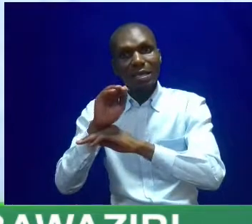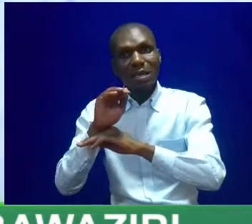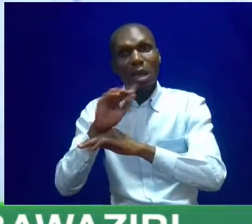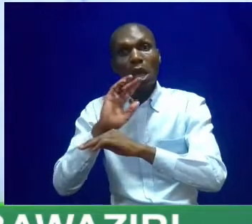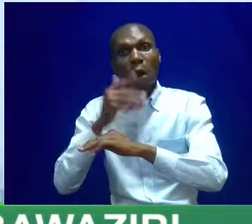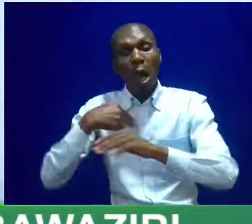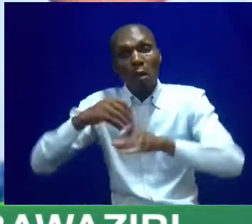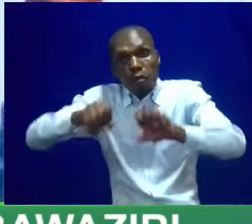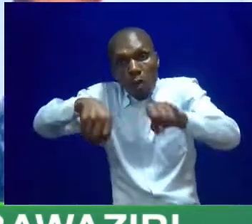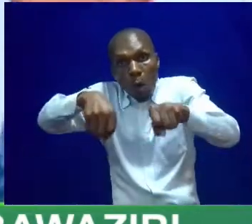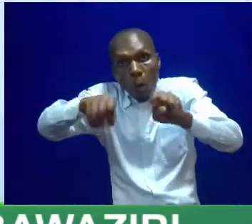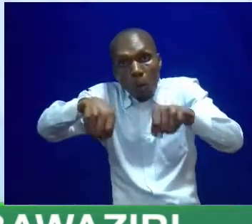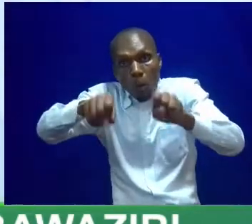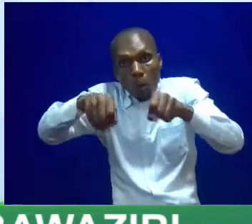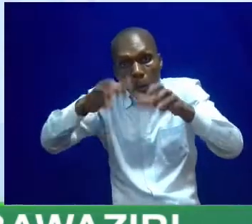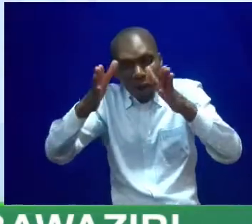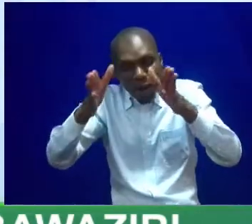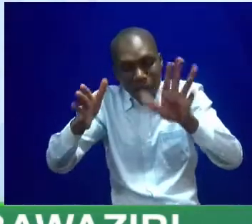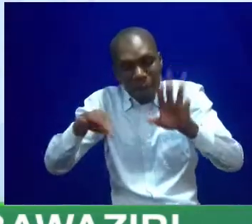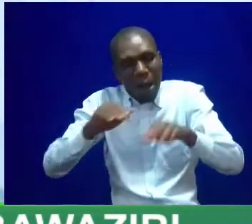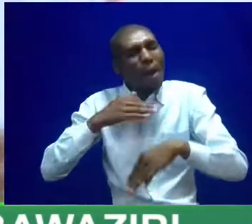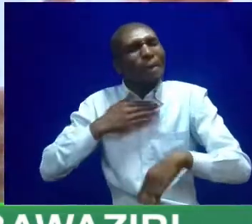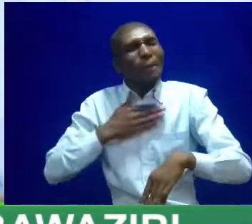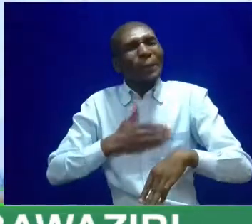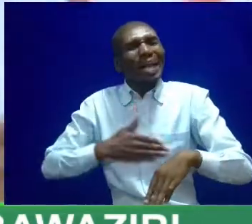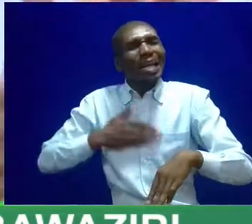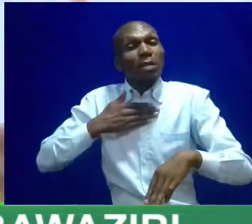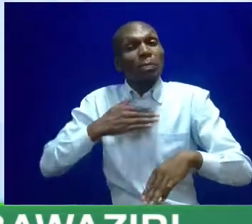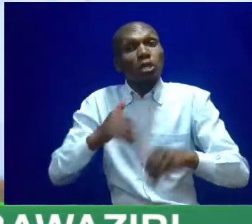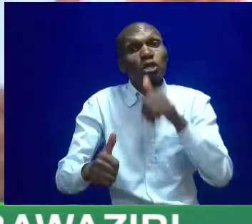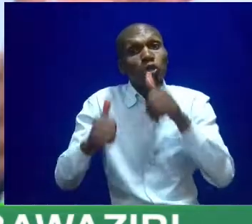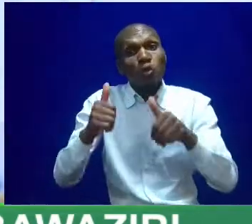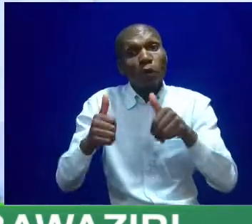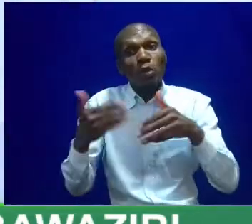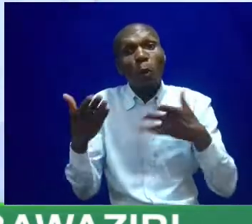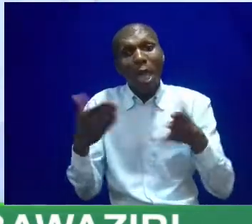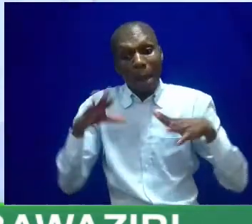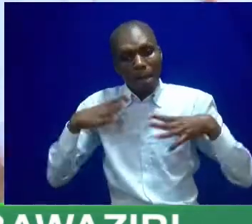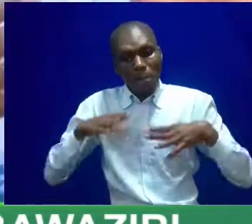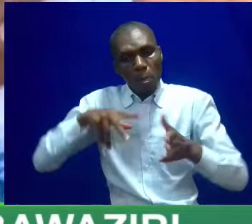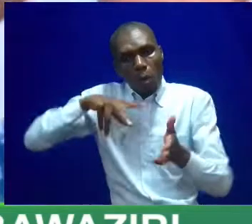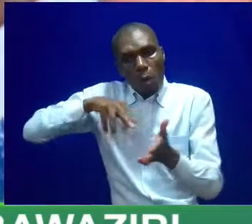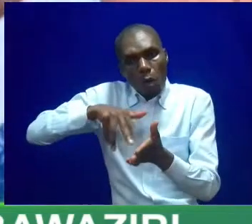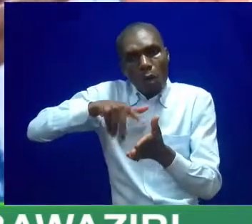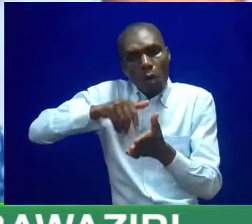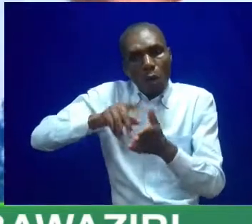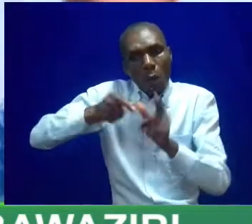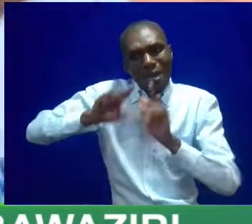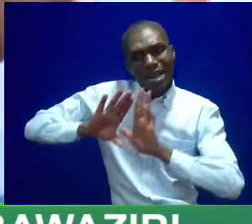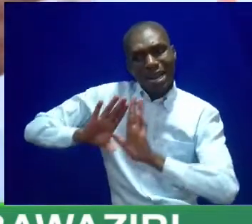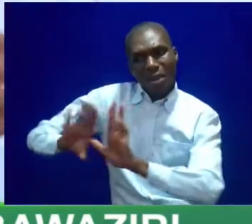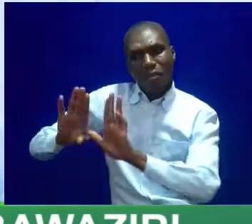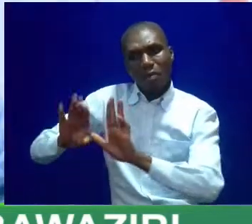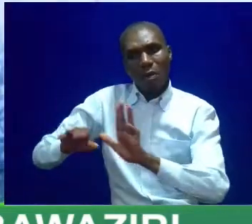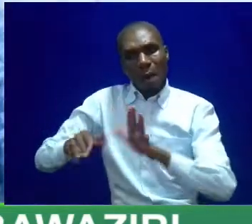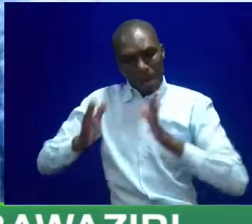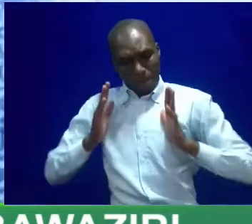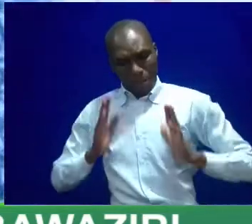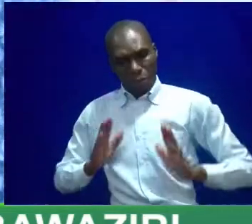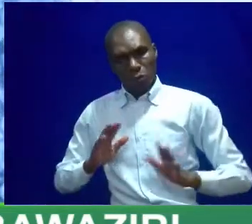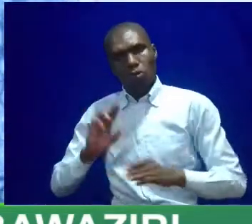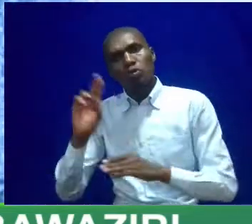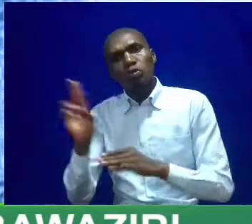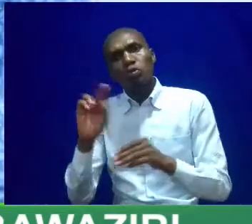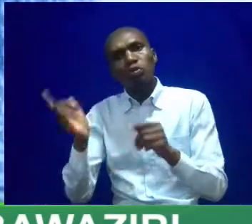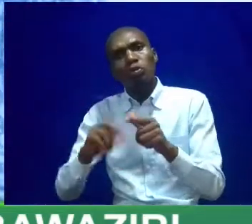boda. Tunaomba kwa heshima ile njia wananchi wanatembea kwa mguu tuachie wananchi watumie hiyo na sisi